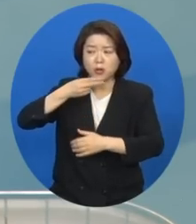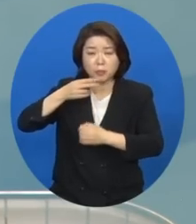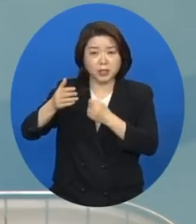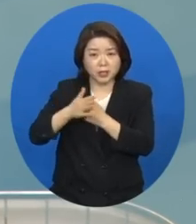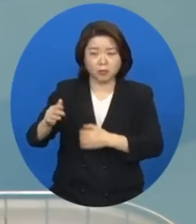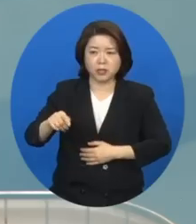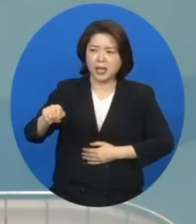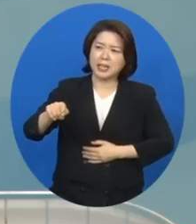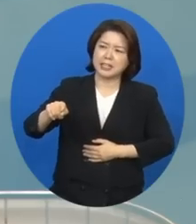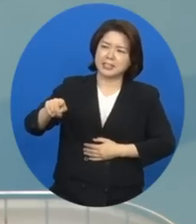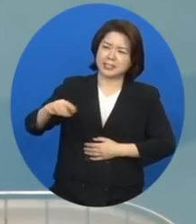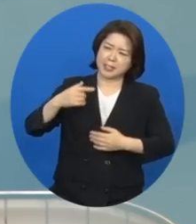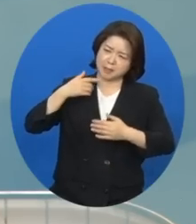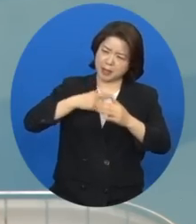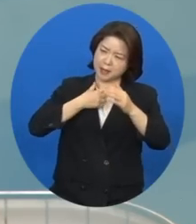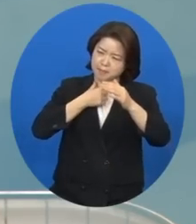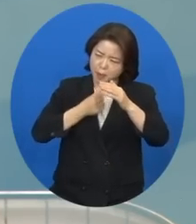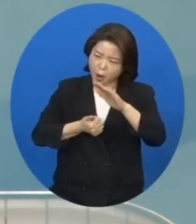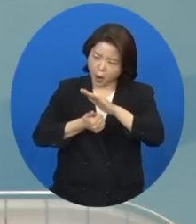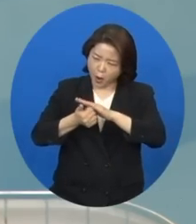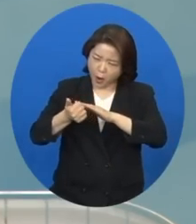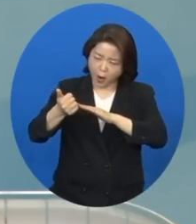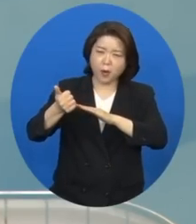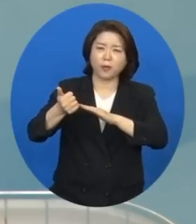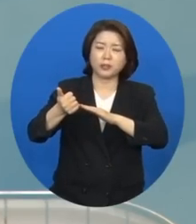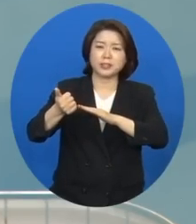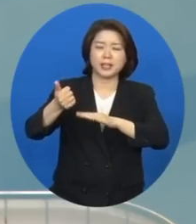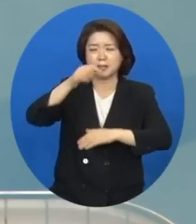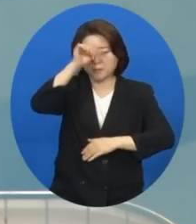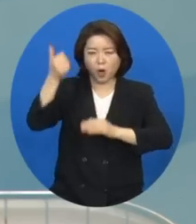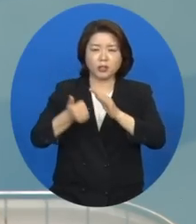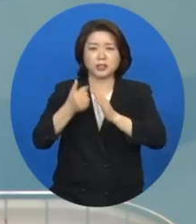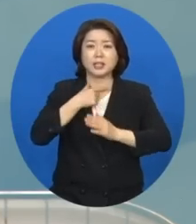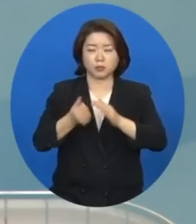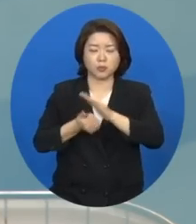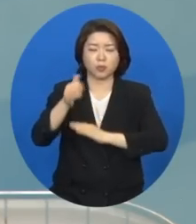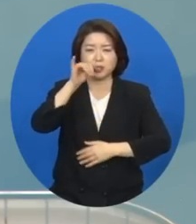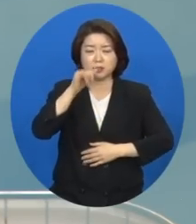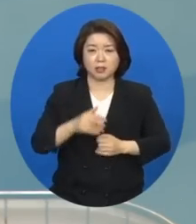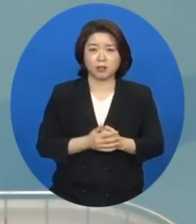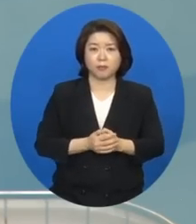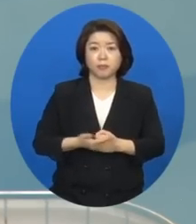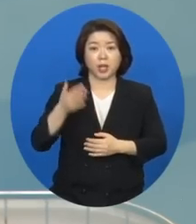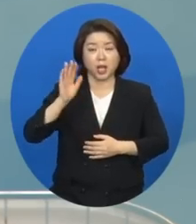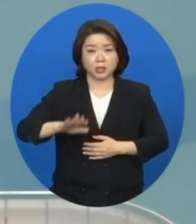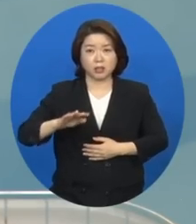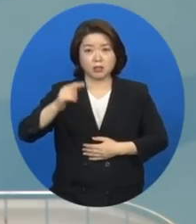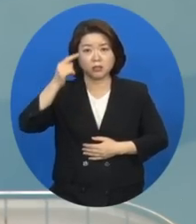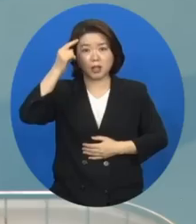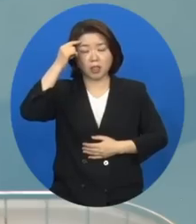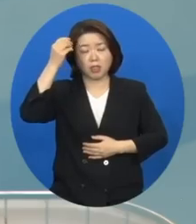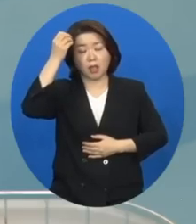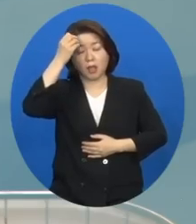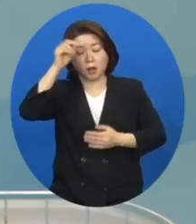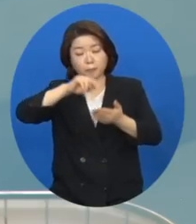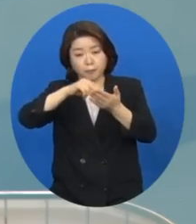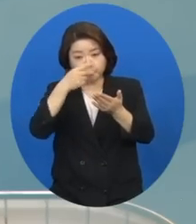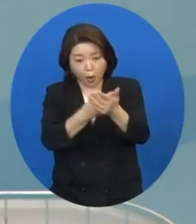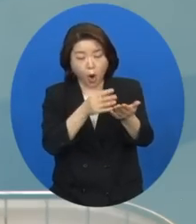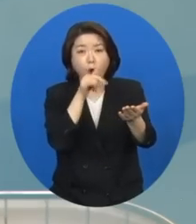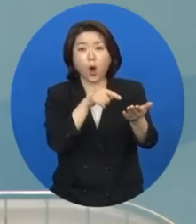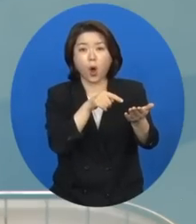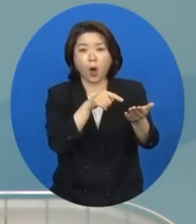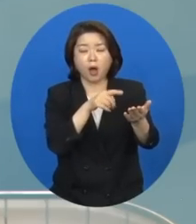구원하는 게 평생의 소원이었어요. 근데 갑자기 뇌출혈로 쓰러지셨어요. 아버지를 간병하면서 하나님께서 제게